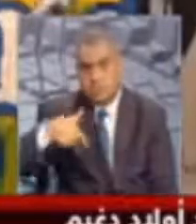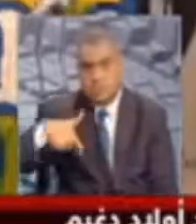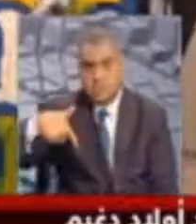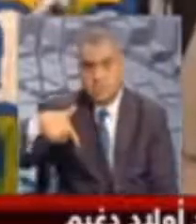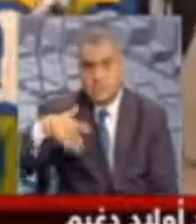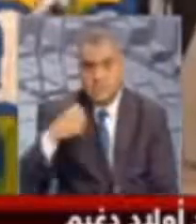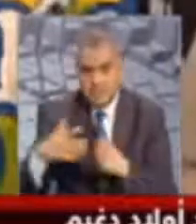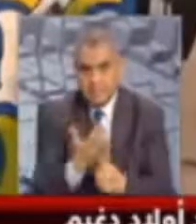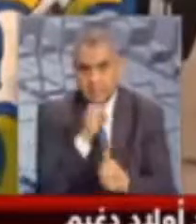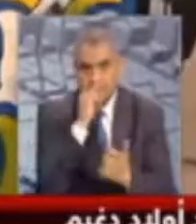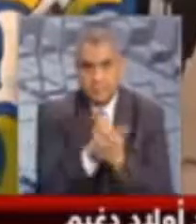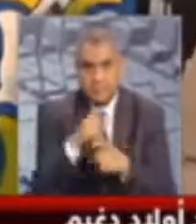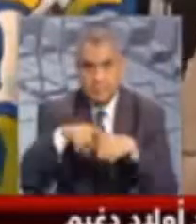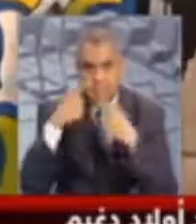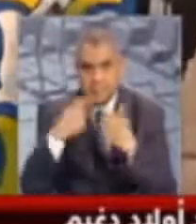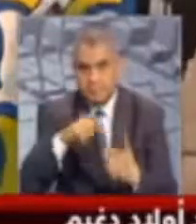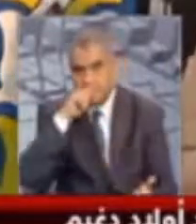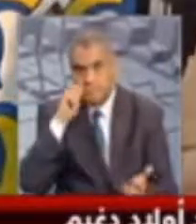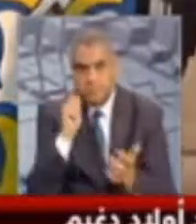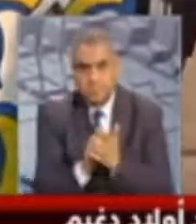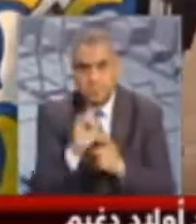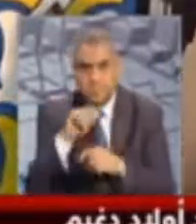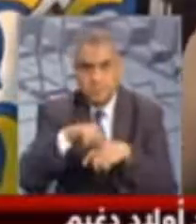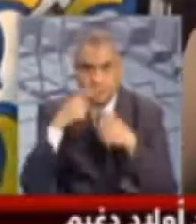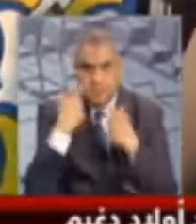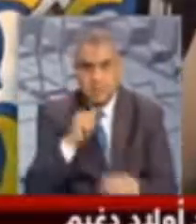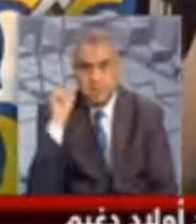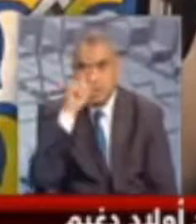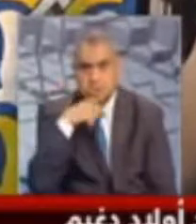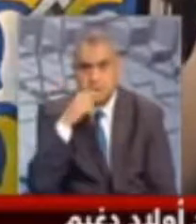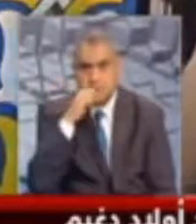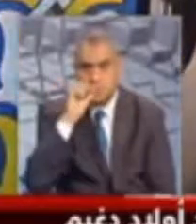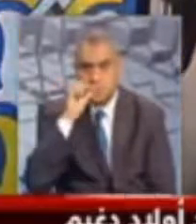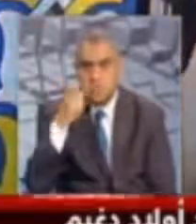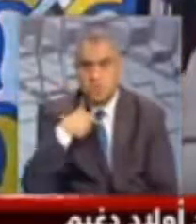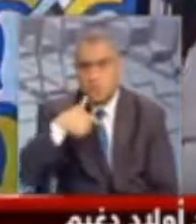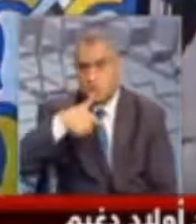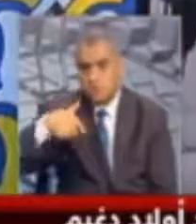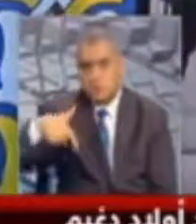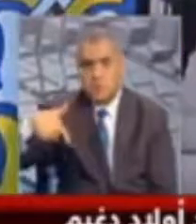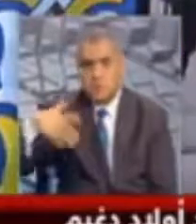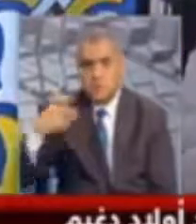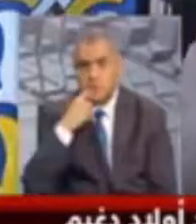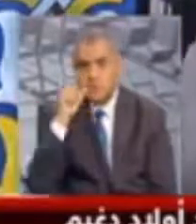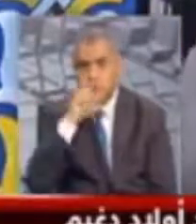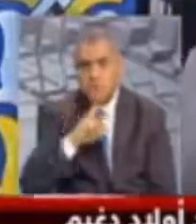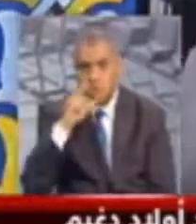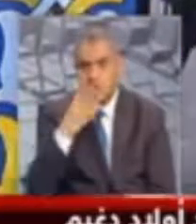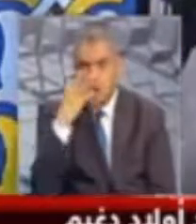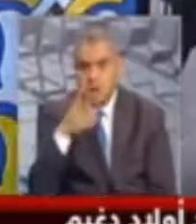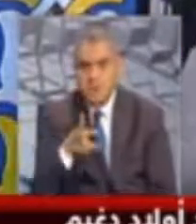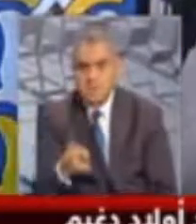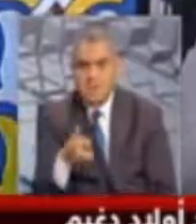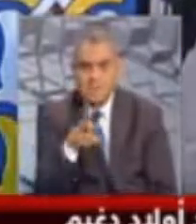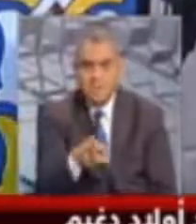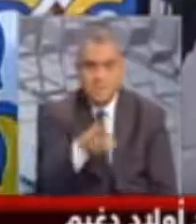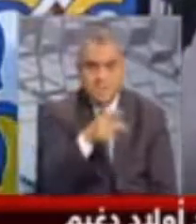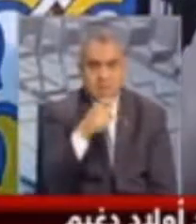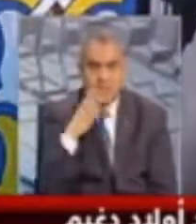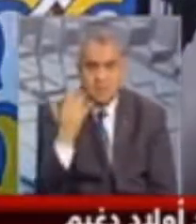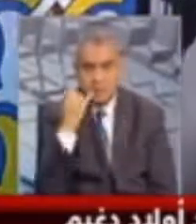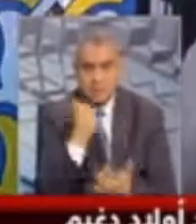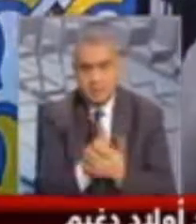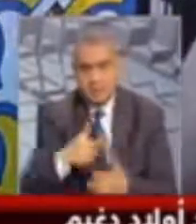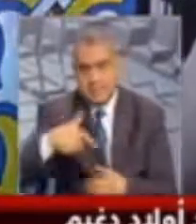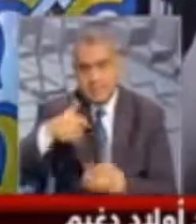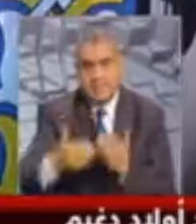مسجدا اليوم، بالفعل كما ذكرت شرويت 660 مسجد في خلال 4 شهور، لكن اليوم فقط تم افتتاح